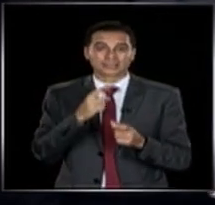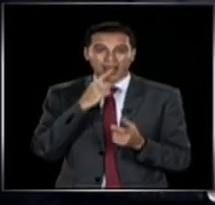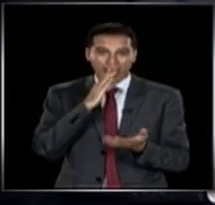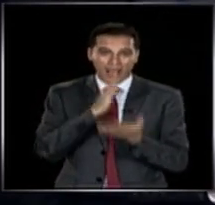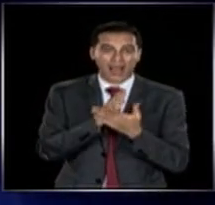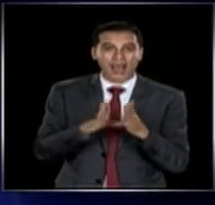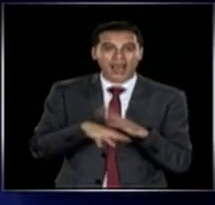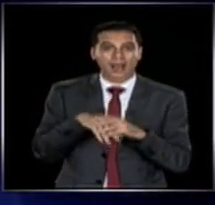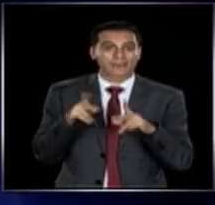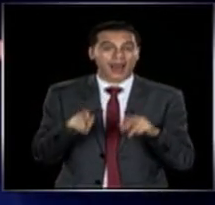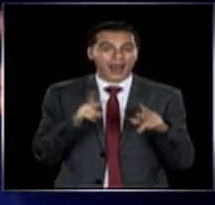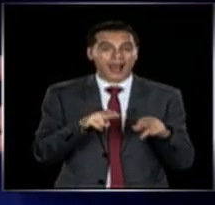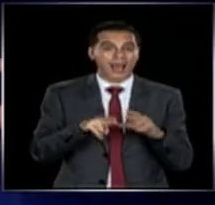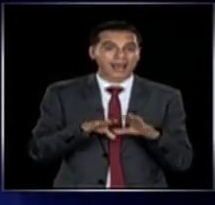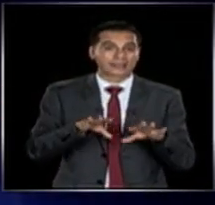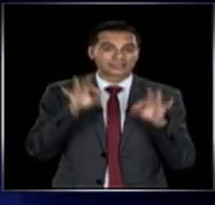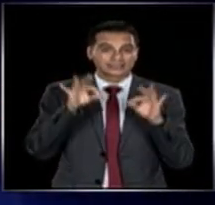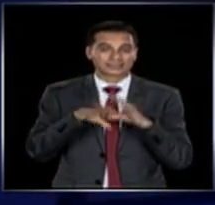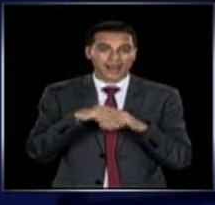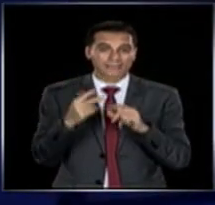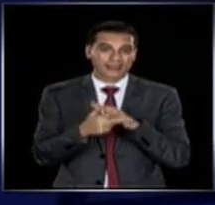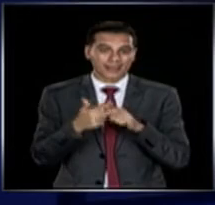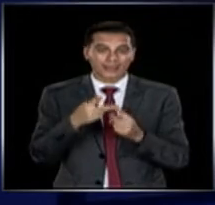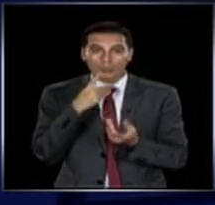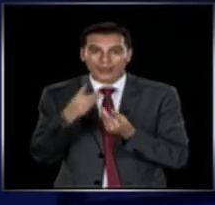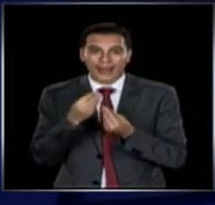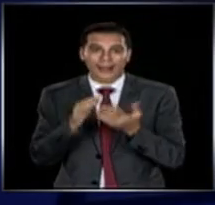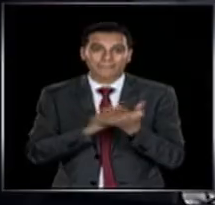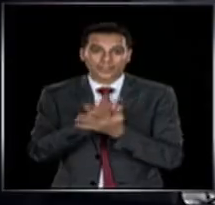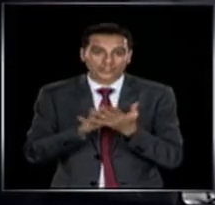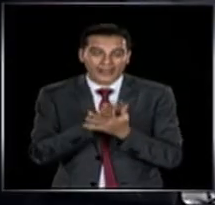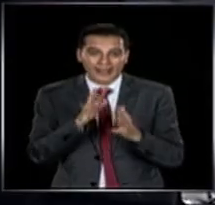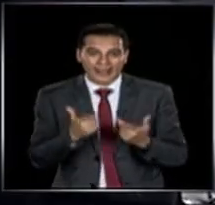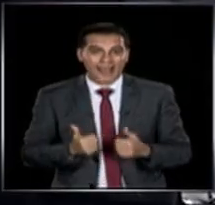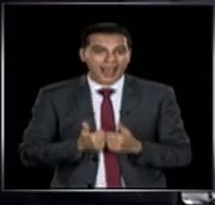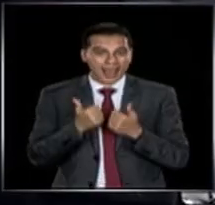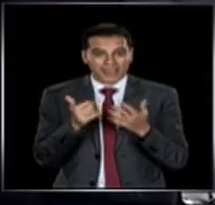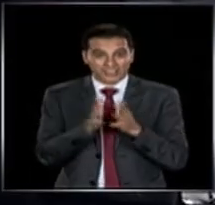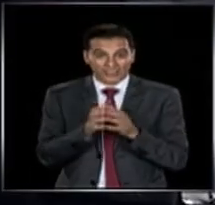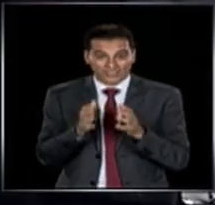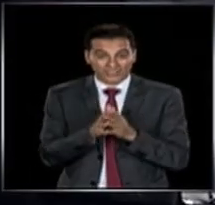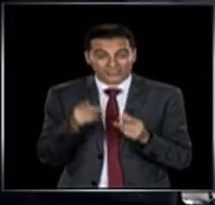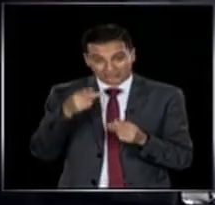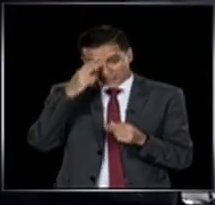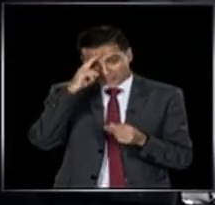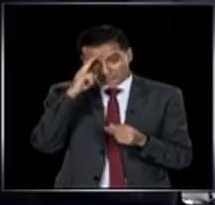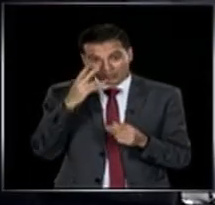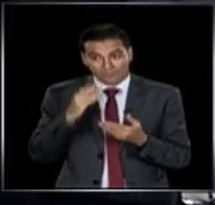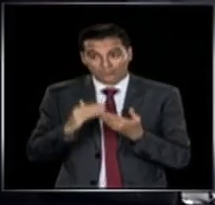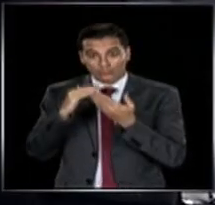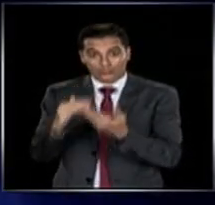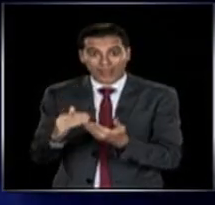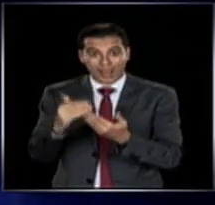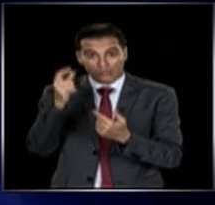احنا نخصص له حلقات منفصلة ونقعد نتناقش معهم فيها ونخش في تفاصيل، لان لما نريح واحد احنا في